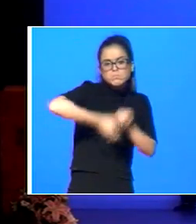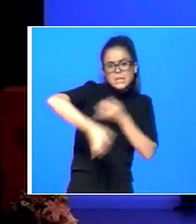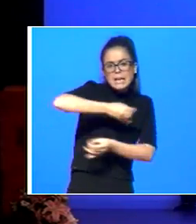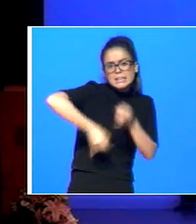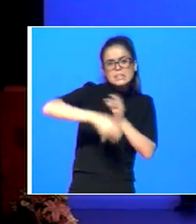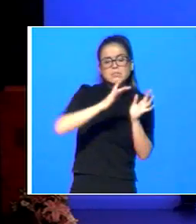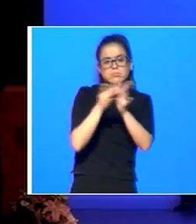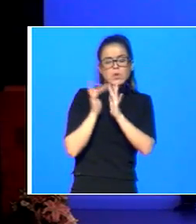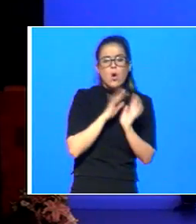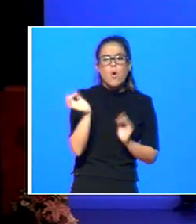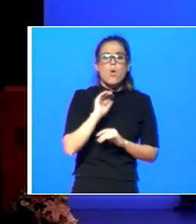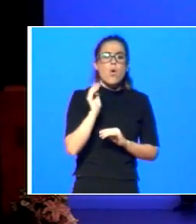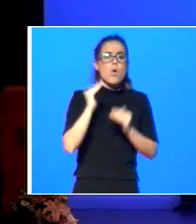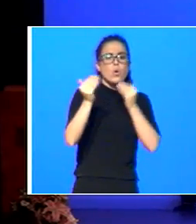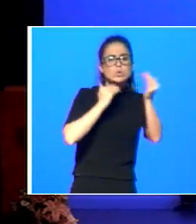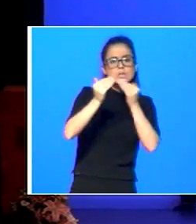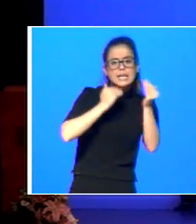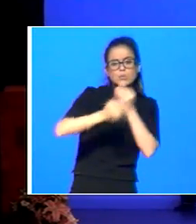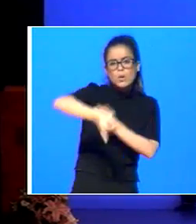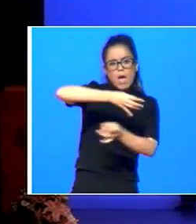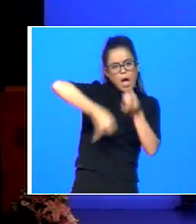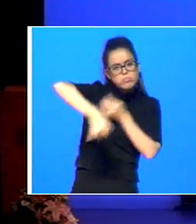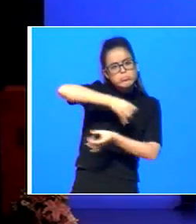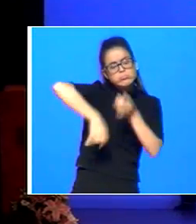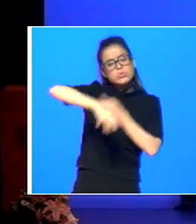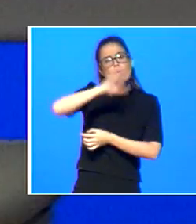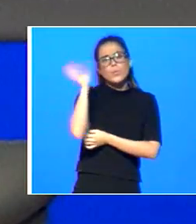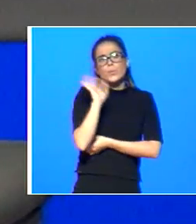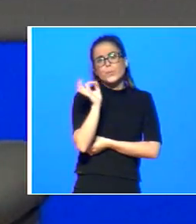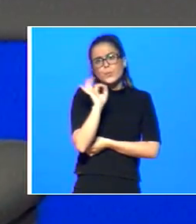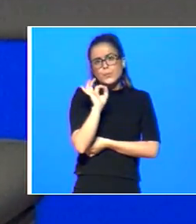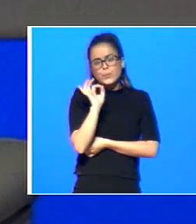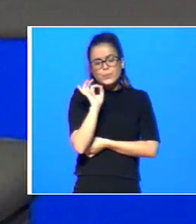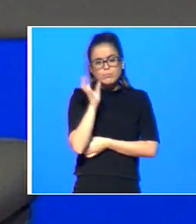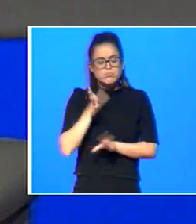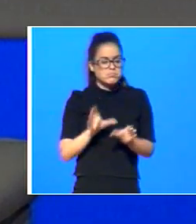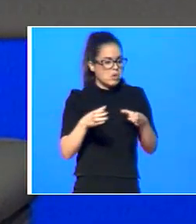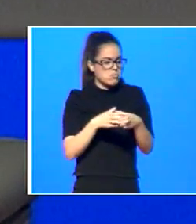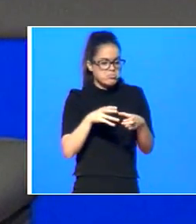edo tertulia literarizuak, edo bestelako taldietan lan